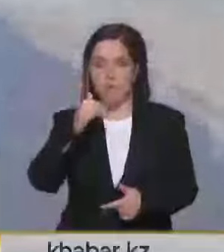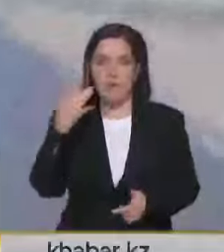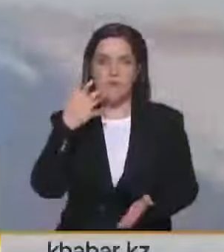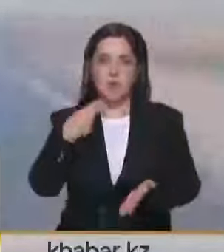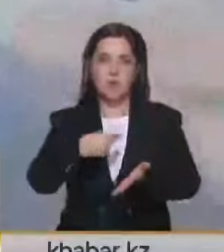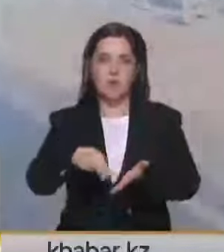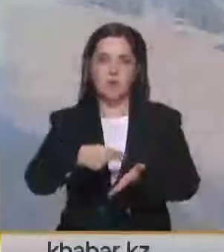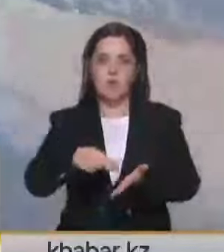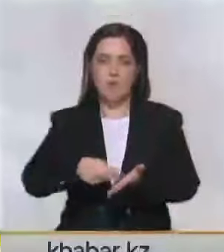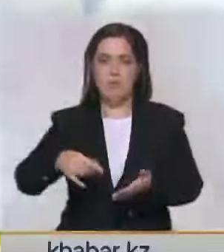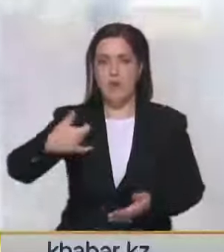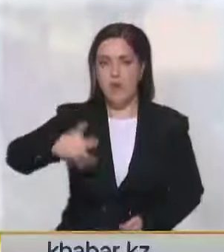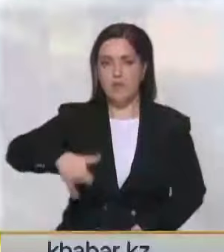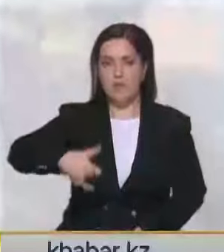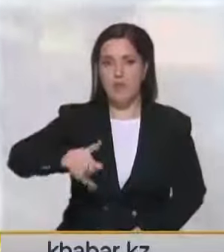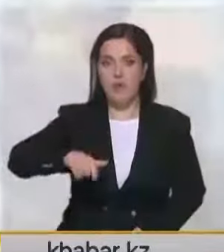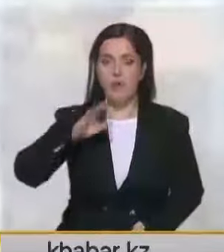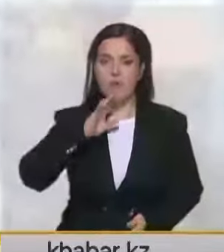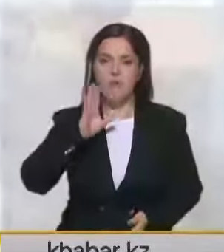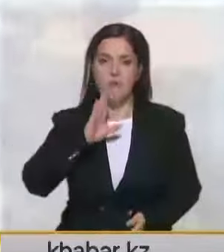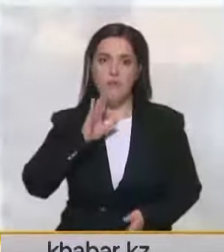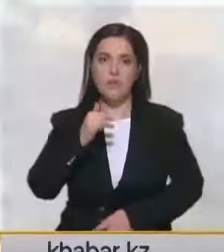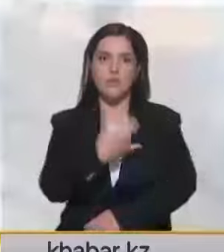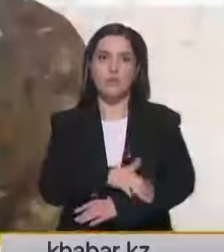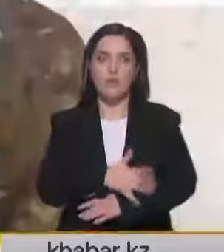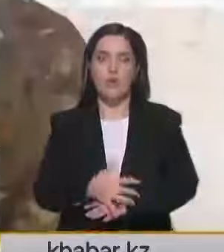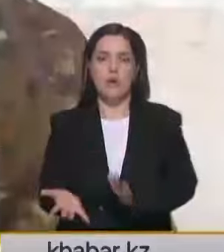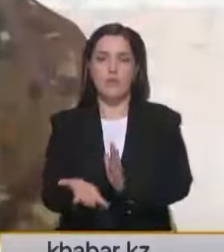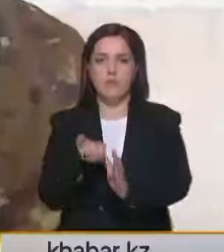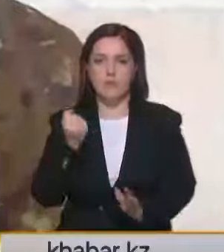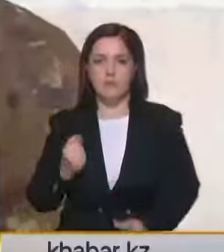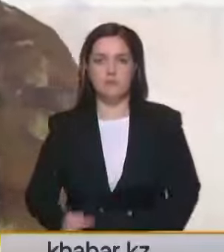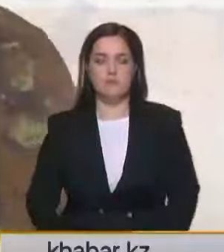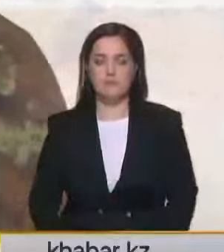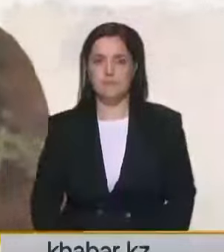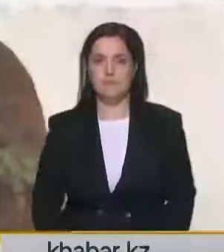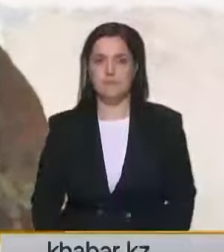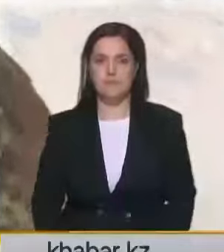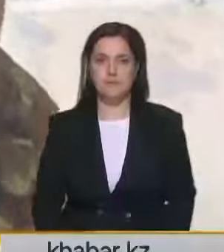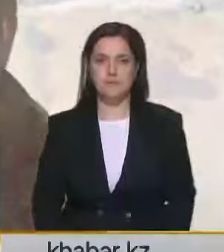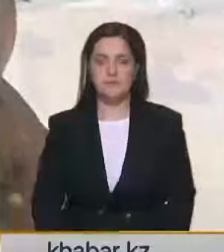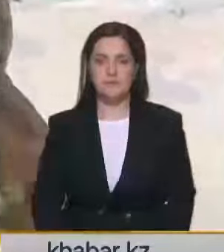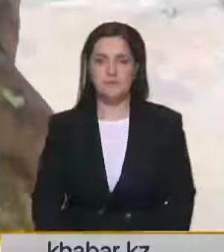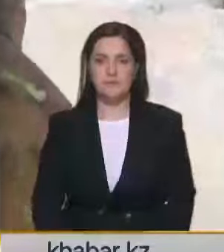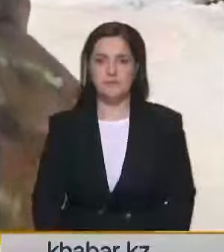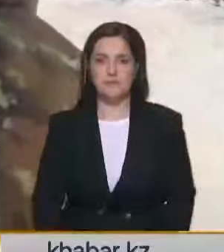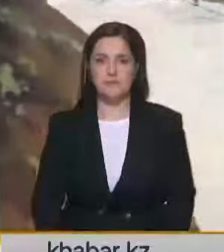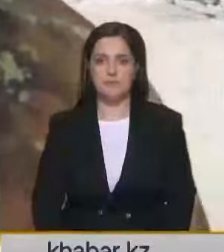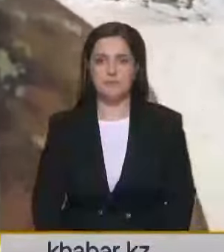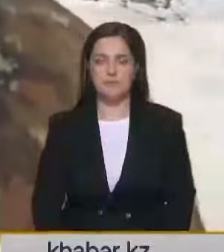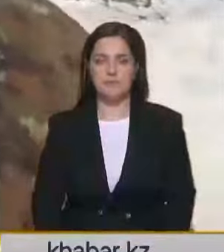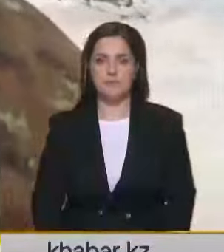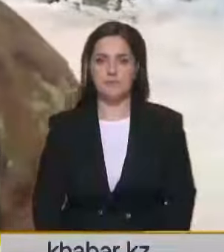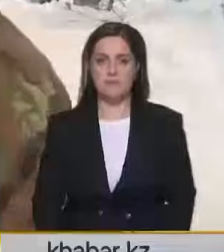закупают канистры и емкости, черпают воду из уличных колонок. Ну, в основном здесь вот идет там,